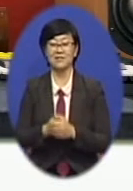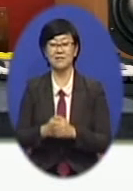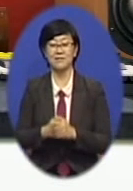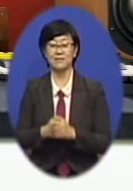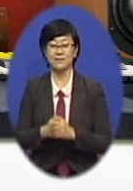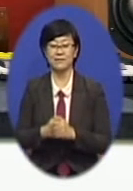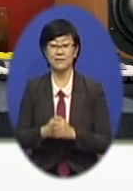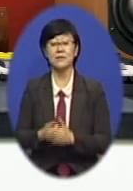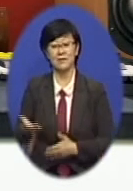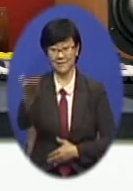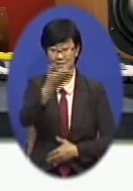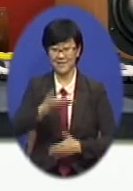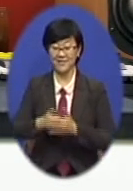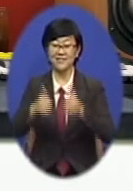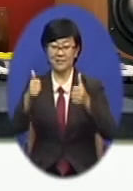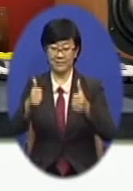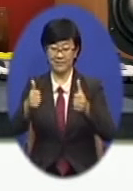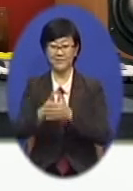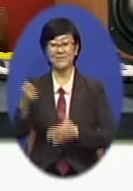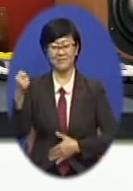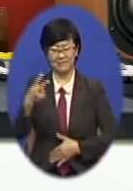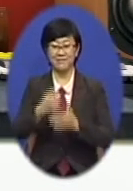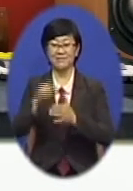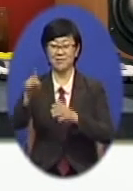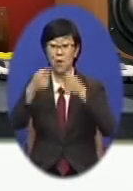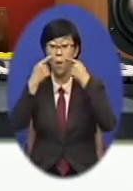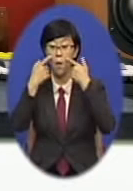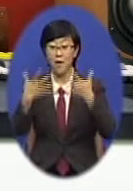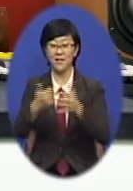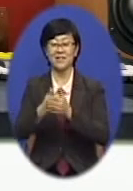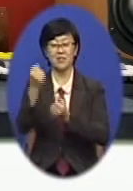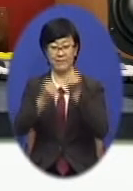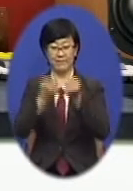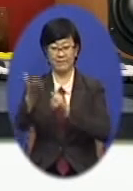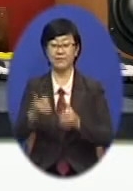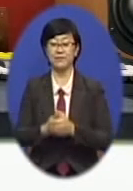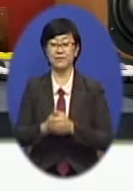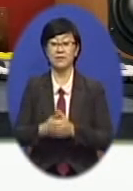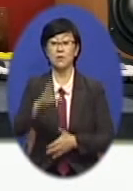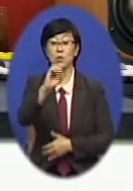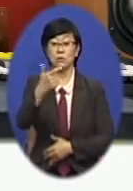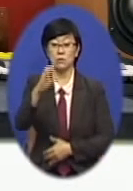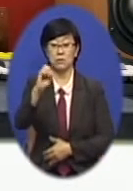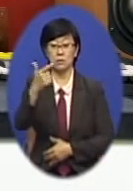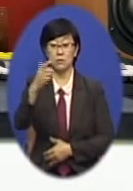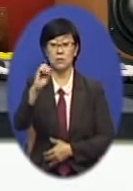부탁드리면서 네. 시청자 심사 다시 한번 제가 정확하게 말씀드리겠습니다.